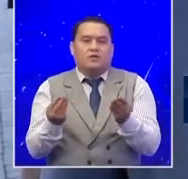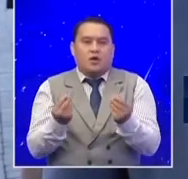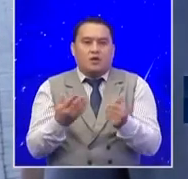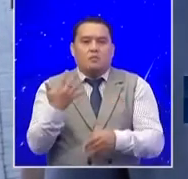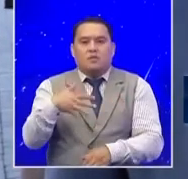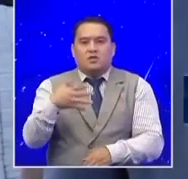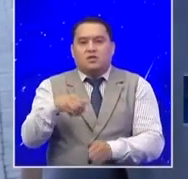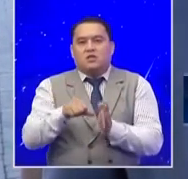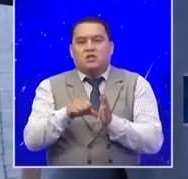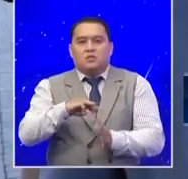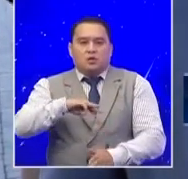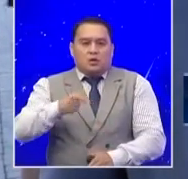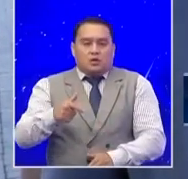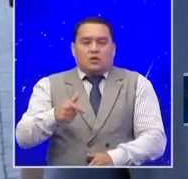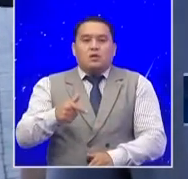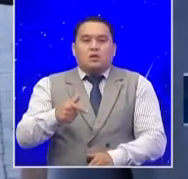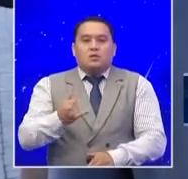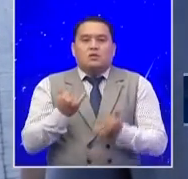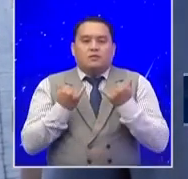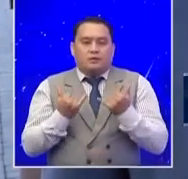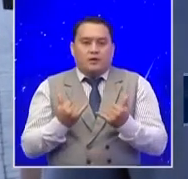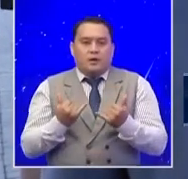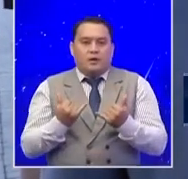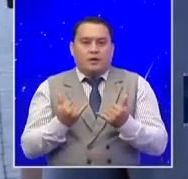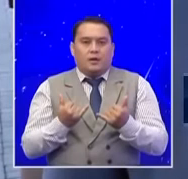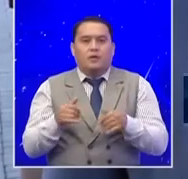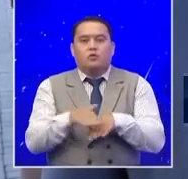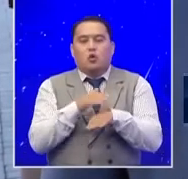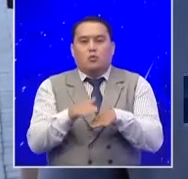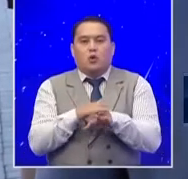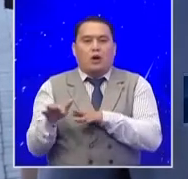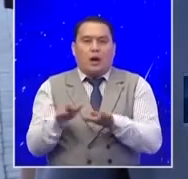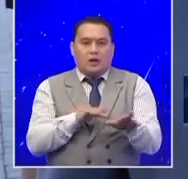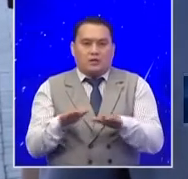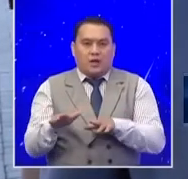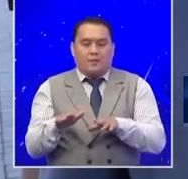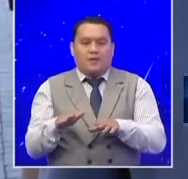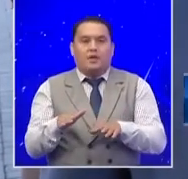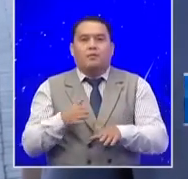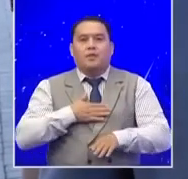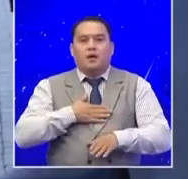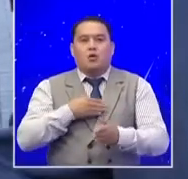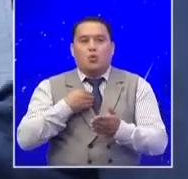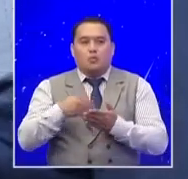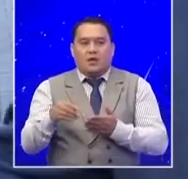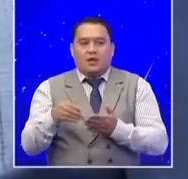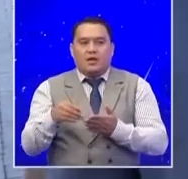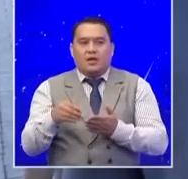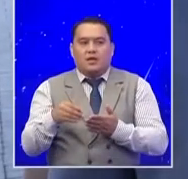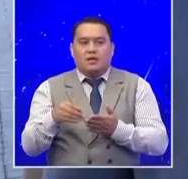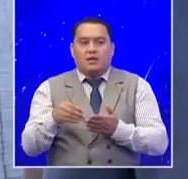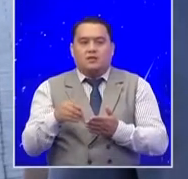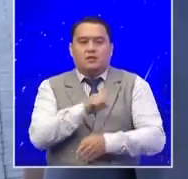более 56 миллионов на сегодняшний день на благотворительность. Это, к примеру, мы купили для